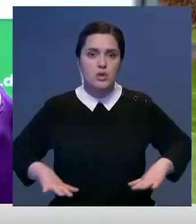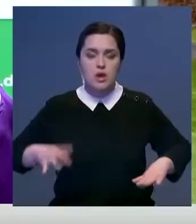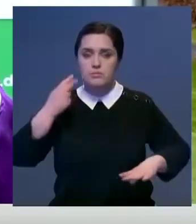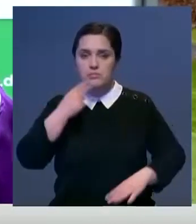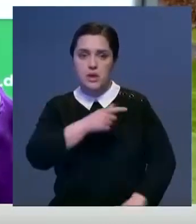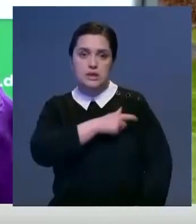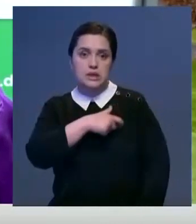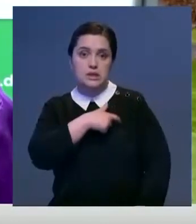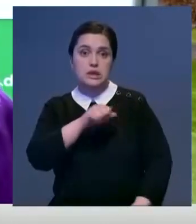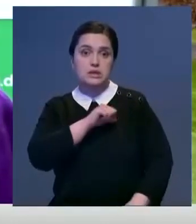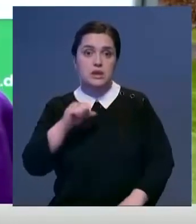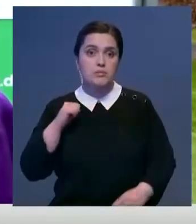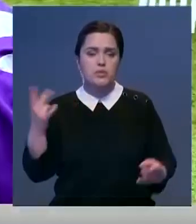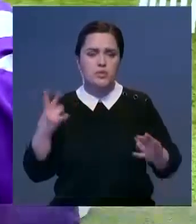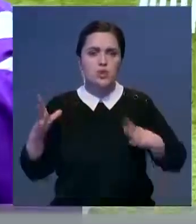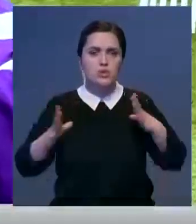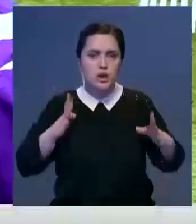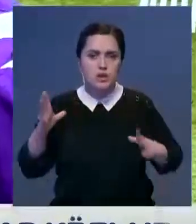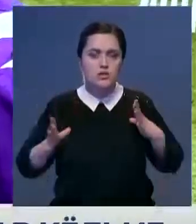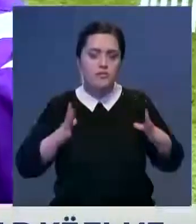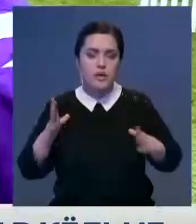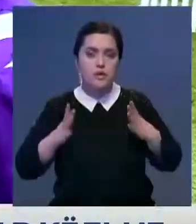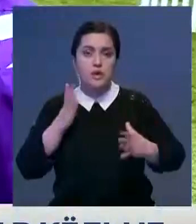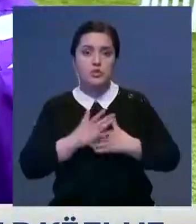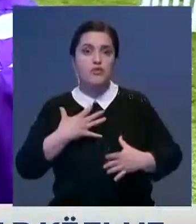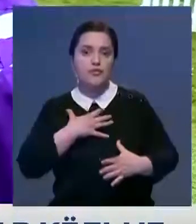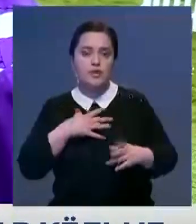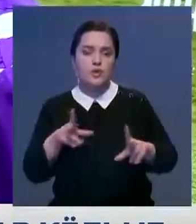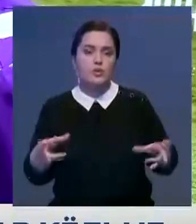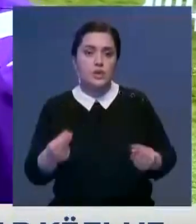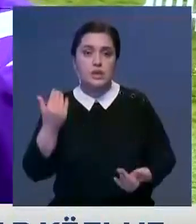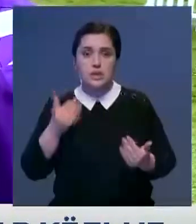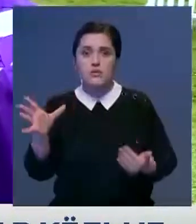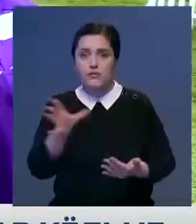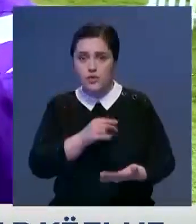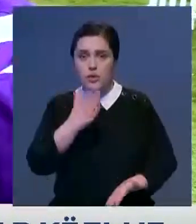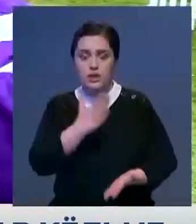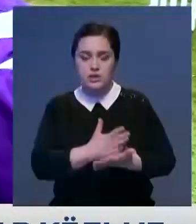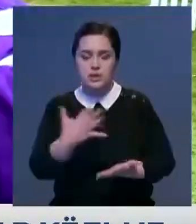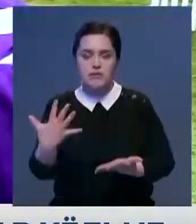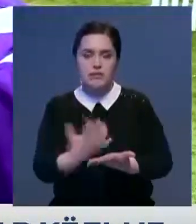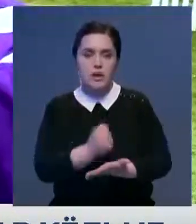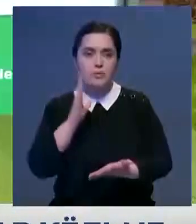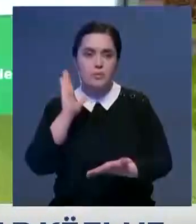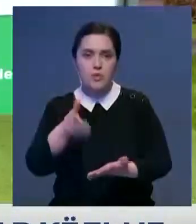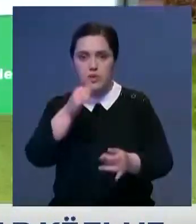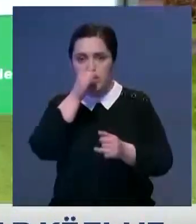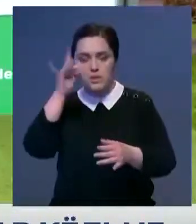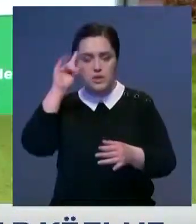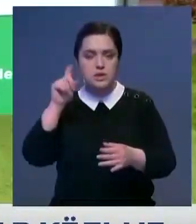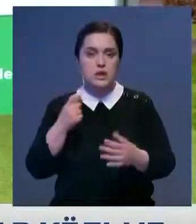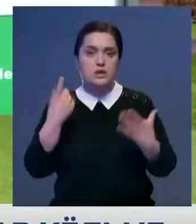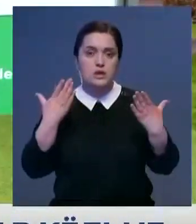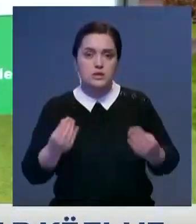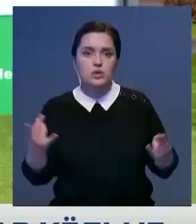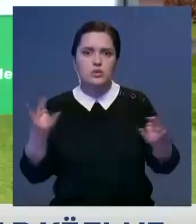тренер. И сам, конечно, должен много тренироваться. А еще важна удача. Если все это есть, то выиграешь. Невозможно стать чемпионом за один